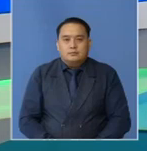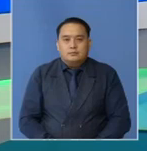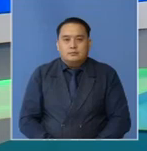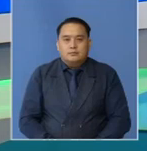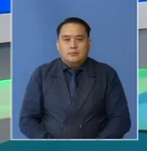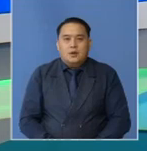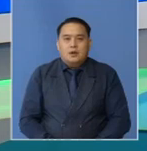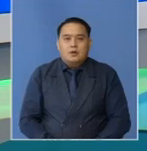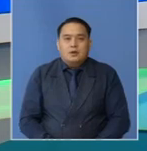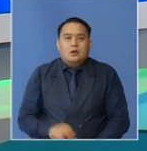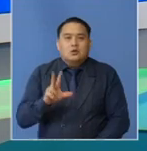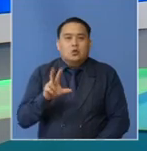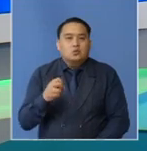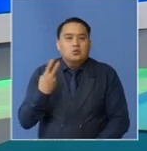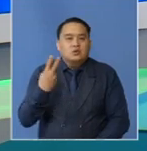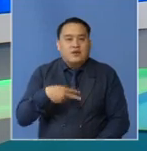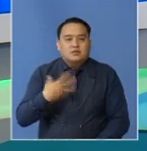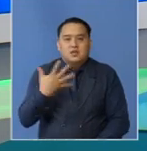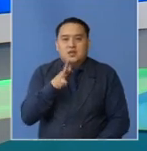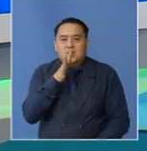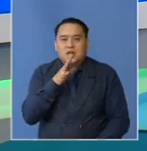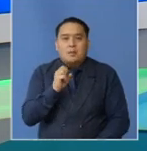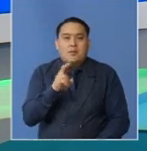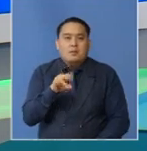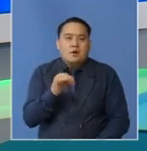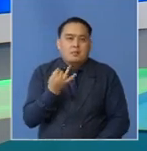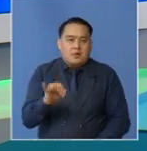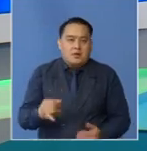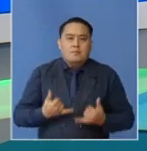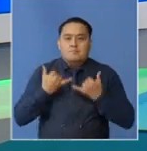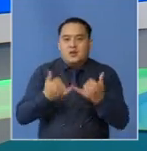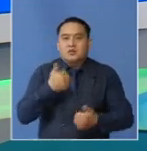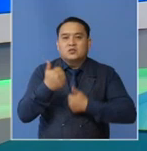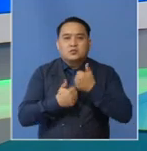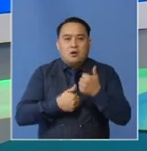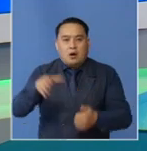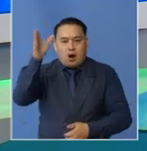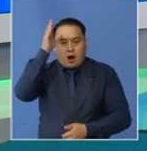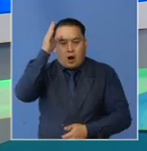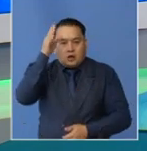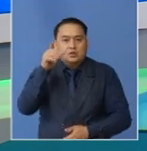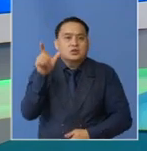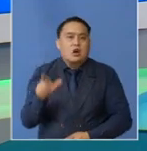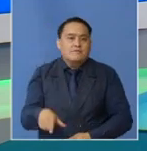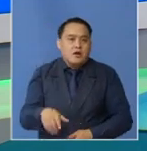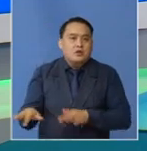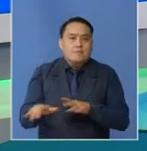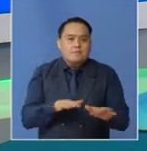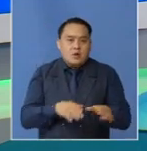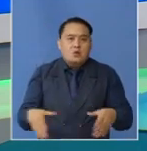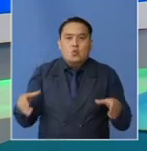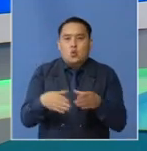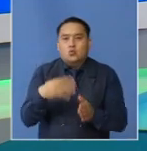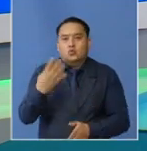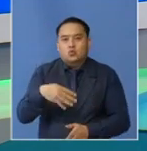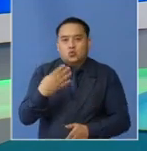Память священна. 325-летию Балпахбей посвятили поэтические состязания Акыны. Под свои знамена мероприятие собрало